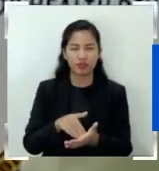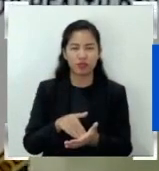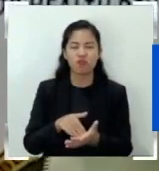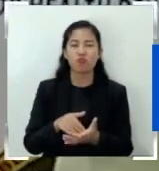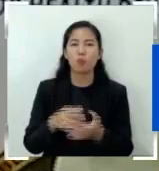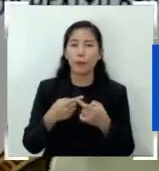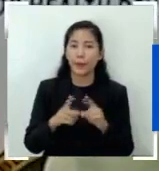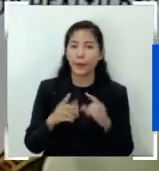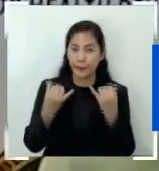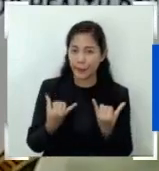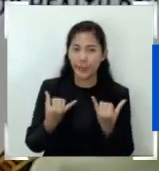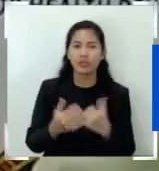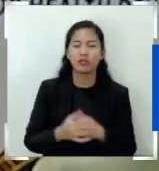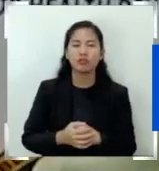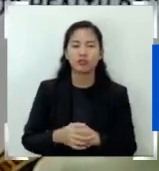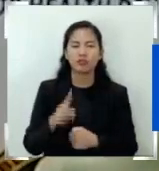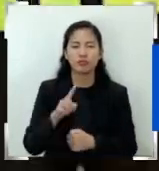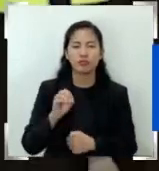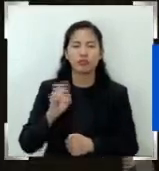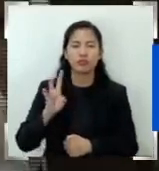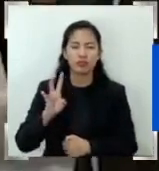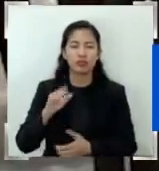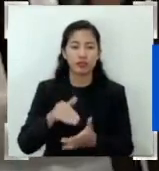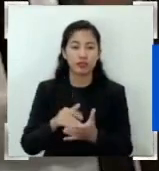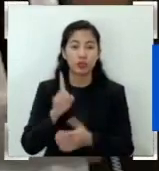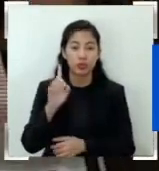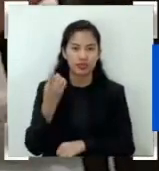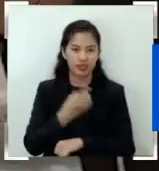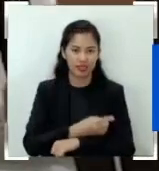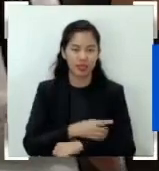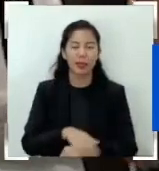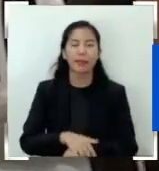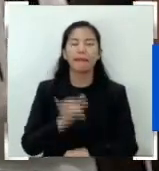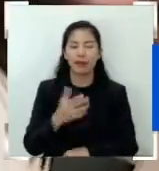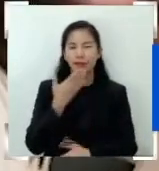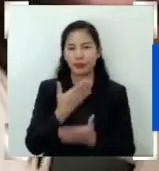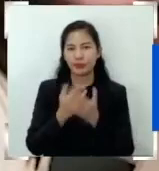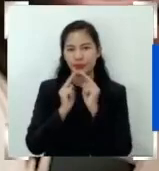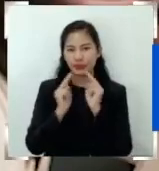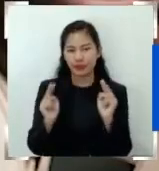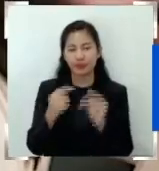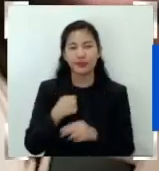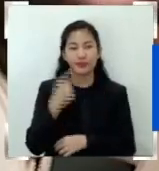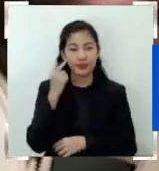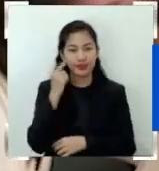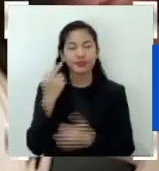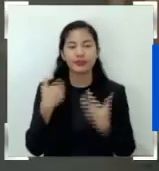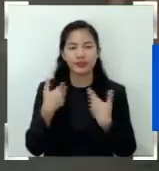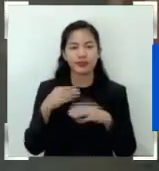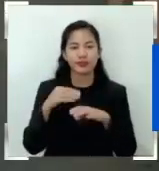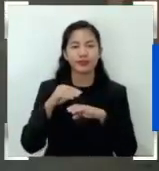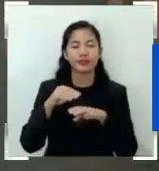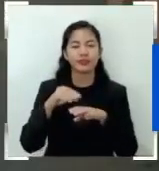ngayon, 107,000 just for one day. Okay, so maganda yon, that's a good news, and I think may effect po yan doon sa,